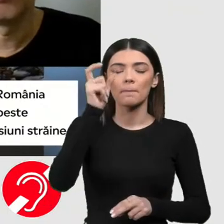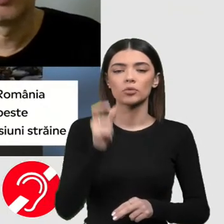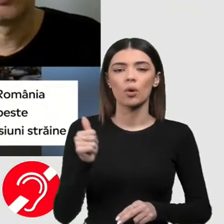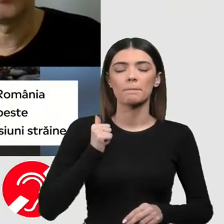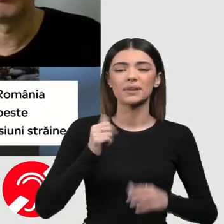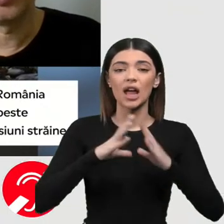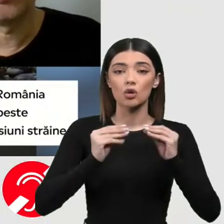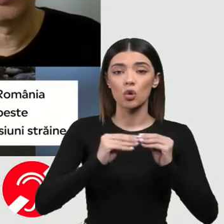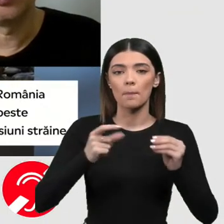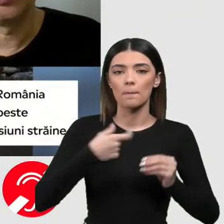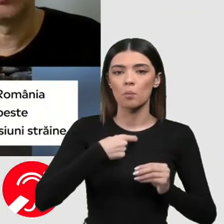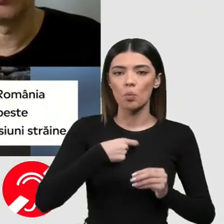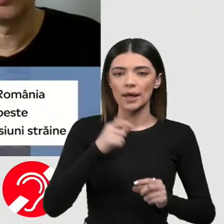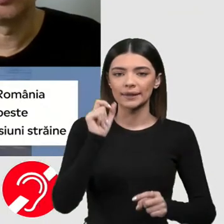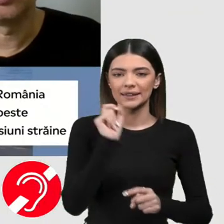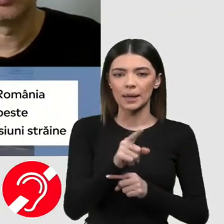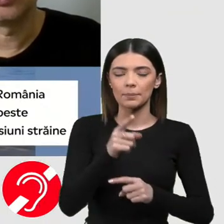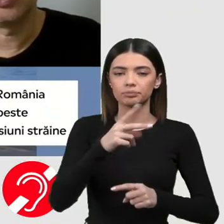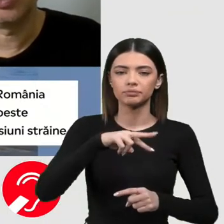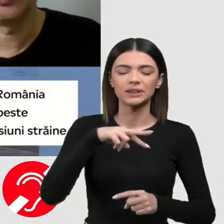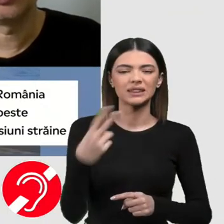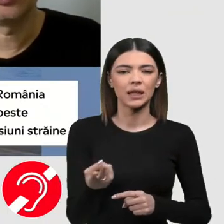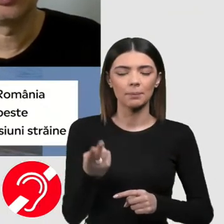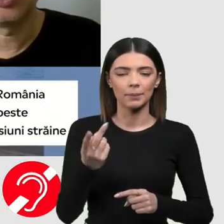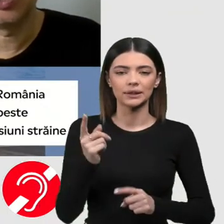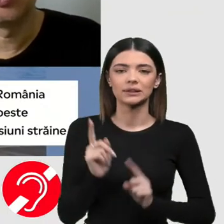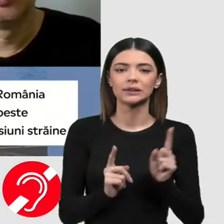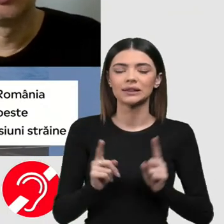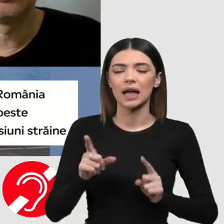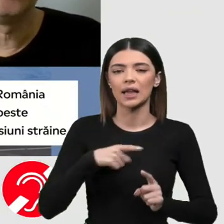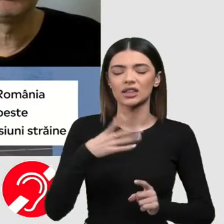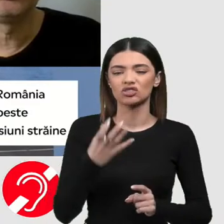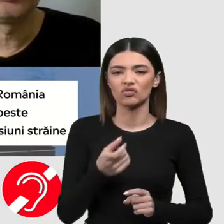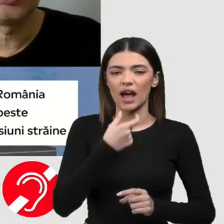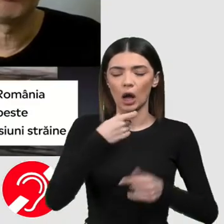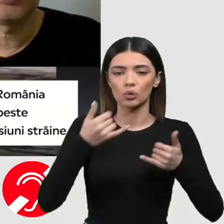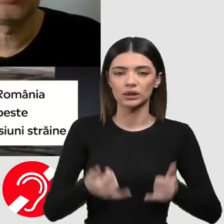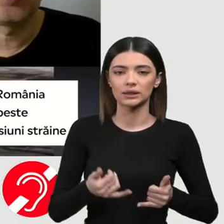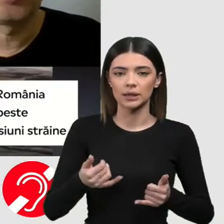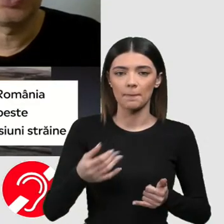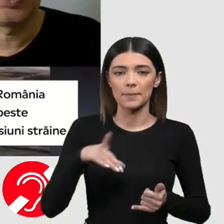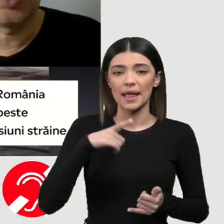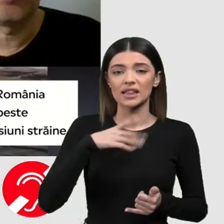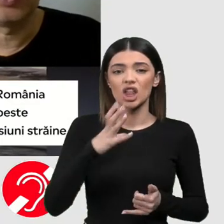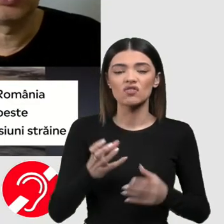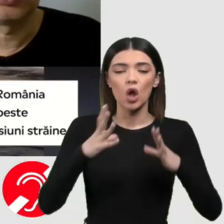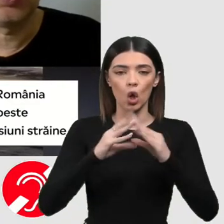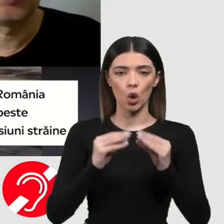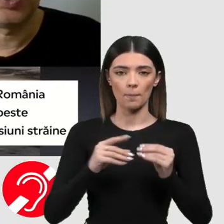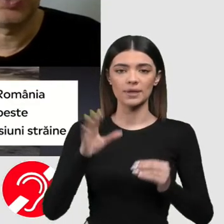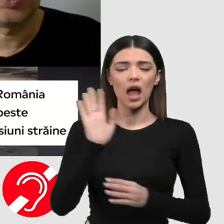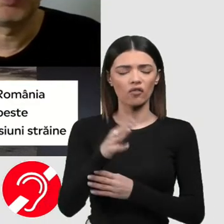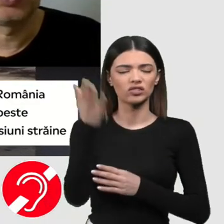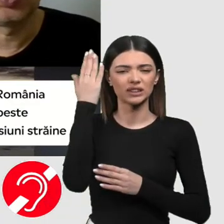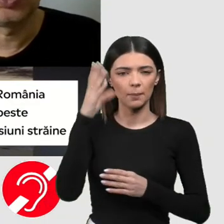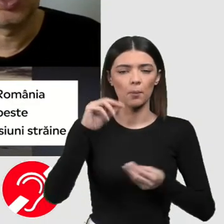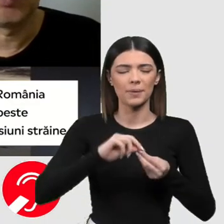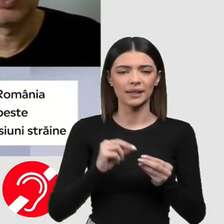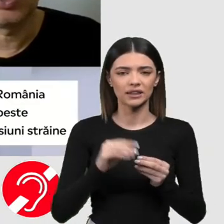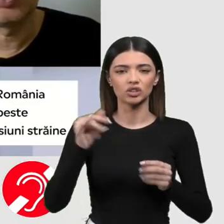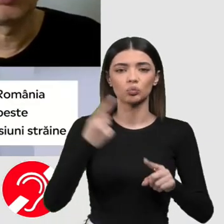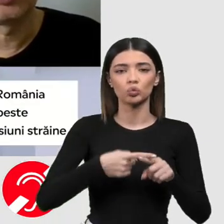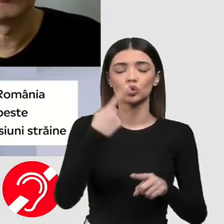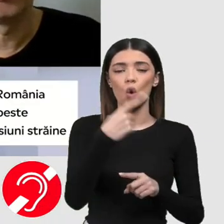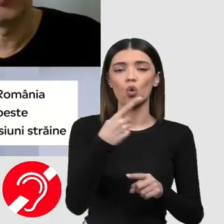români ar putea fi rotiți în acest an. Deci sunt misiunile pe care România le avea deja. România are peste 100